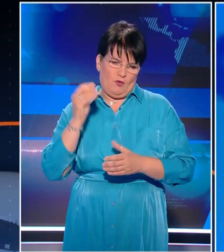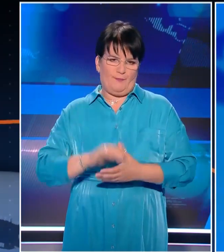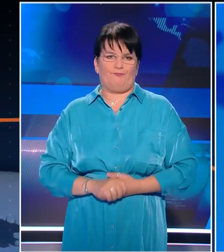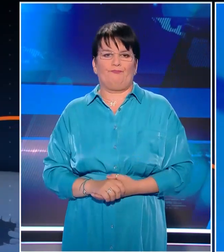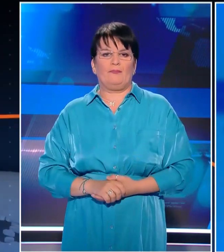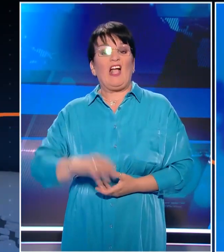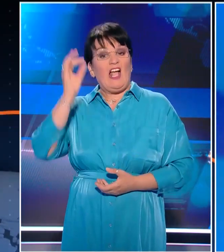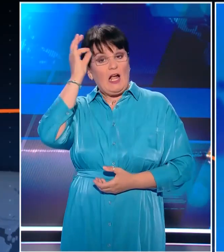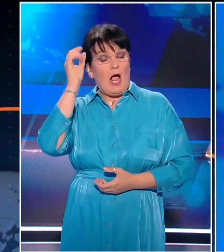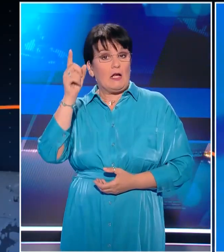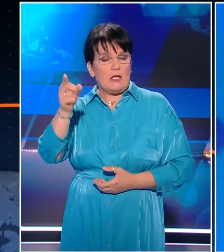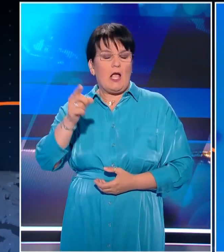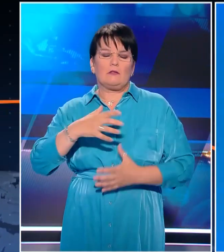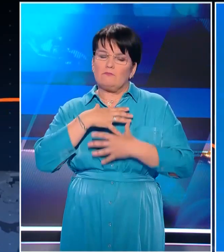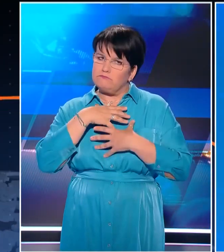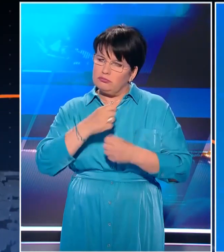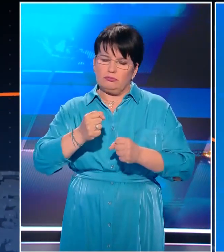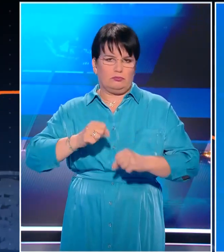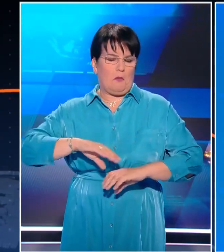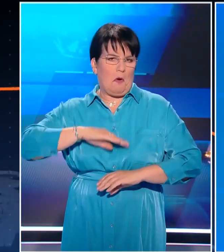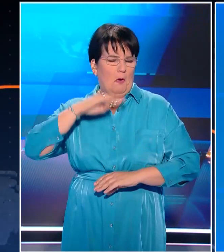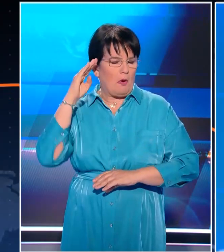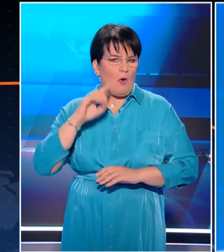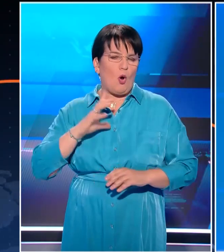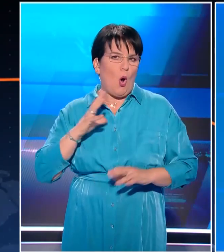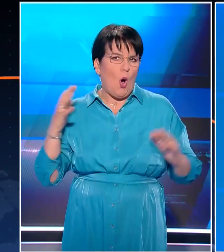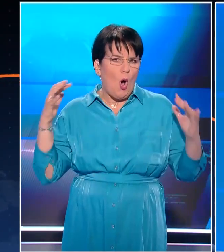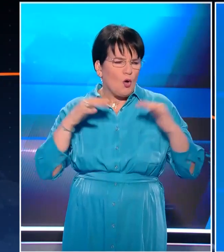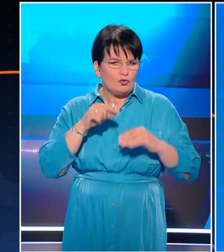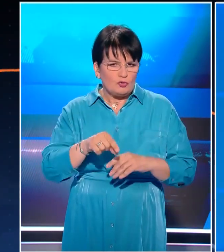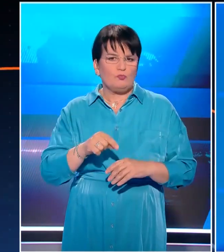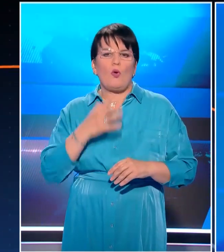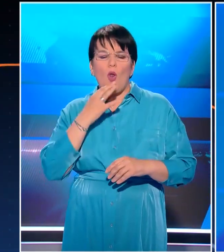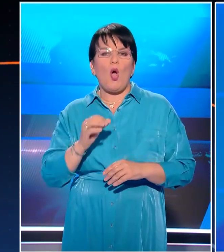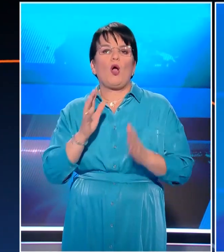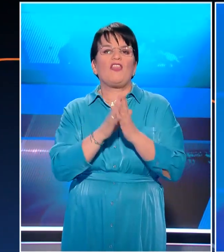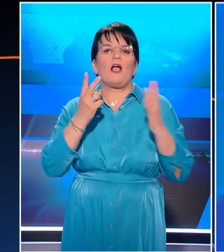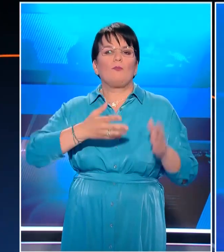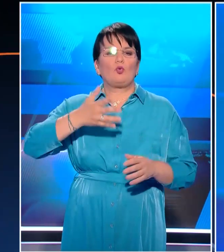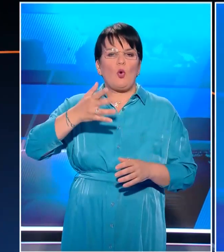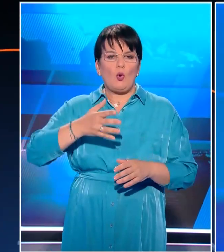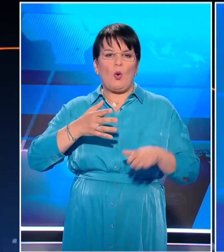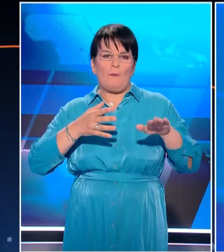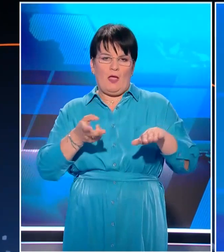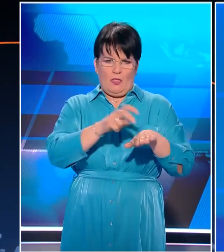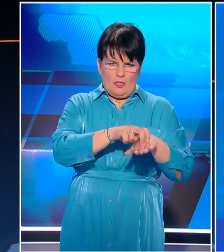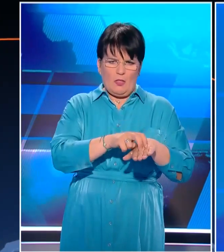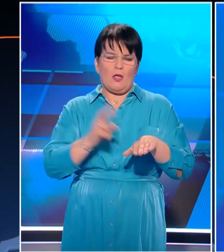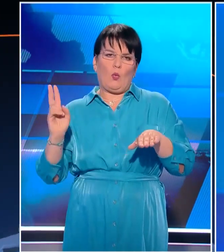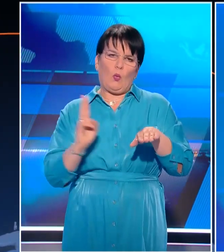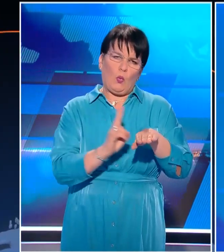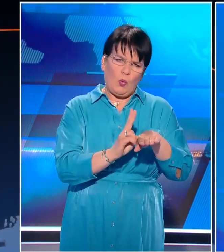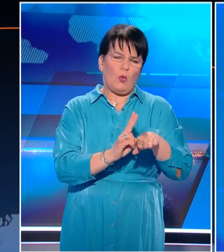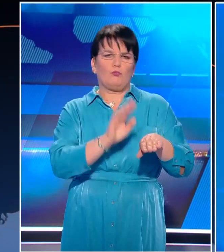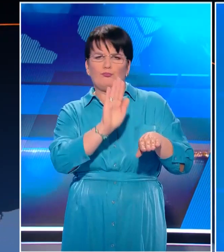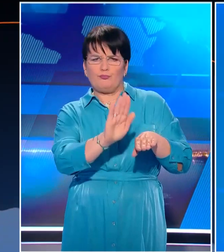Στη Γαλλία, κύμα οργής έχει προκαλέσει ο θάνατος ενός 17χρονου οδηγού από πυρά αστυνομικού στη διάρκεια ελέγχου